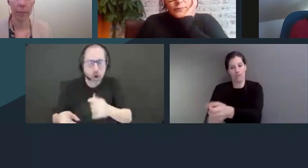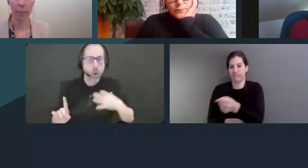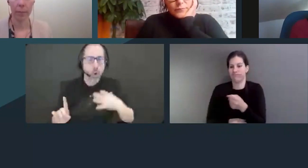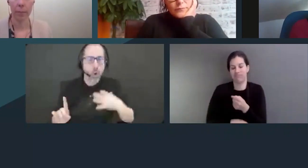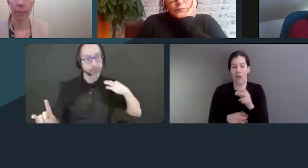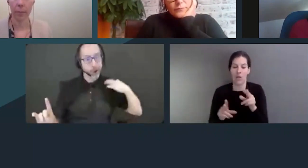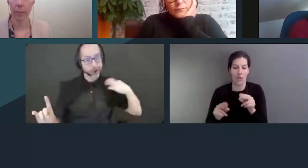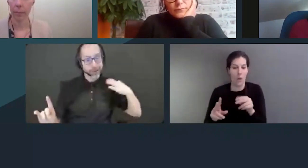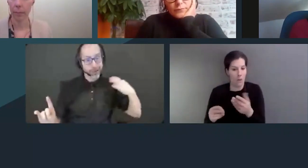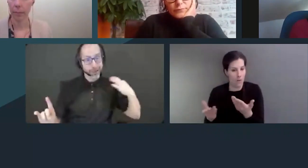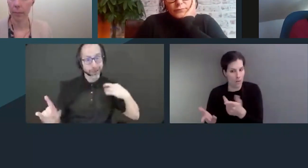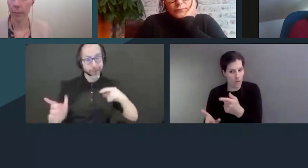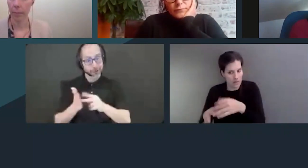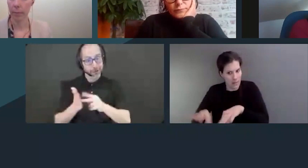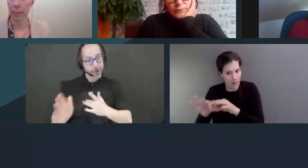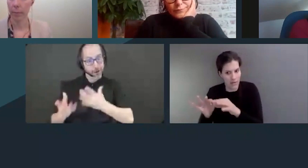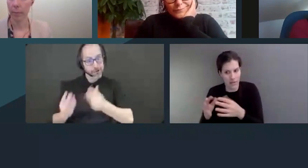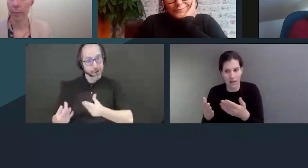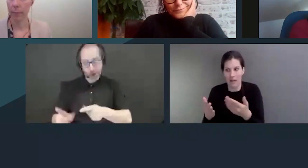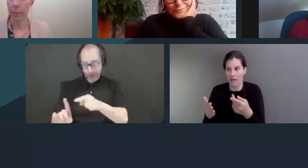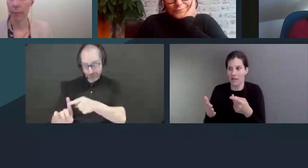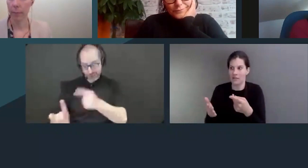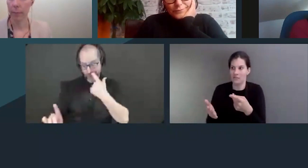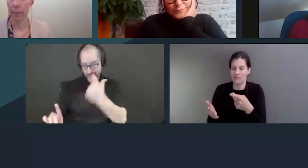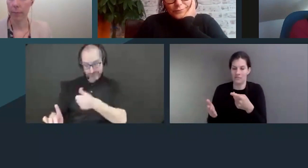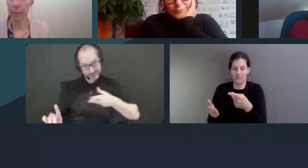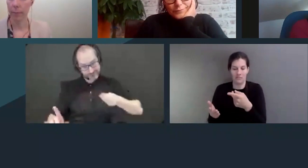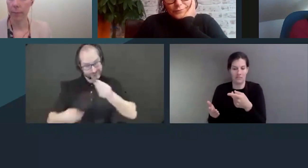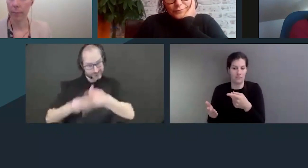on devait également passer à une autre composante.